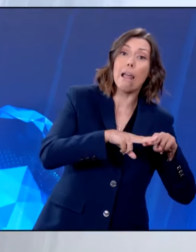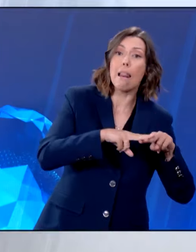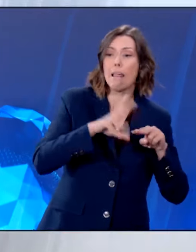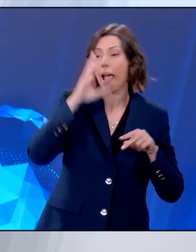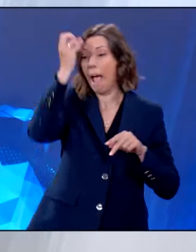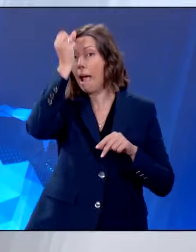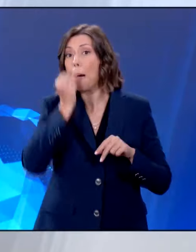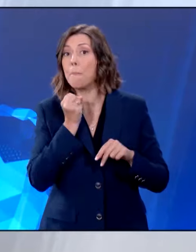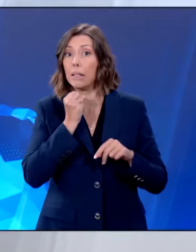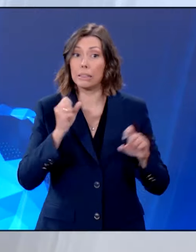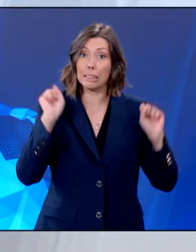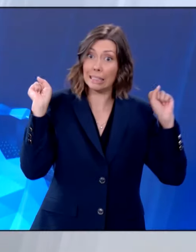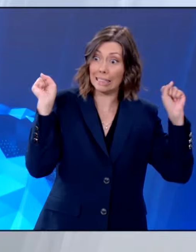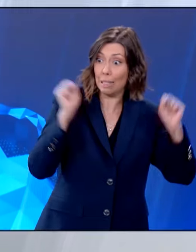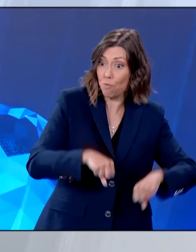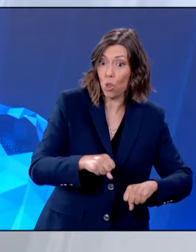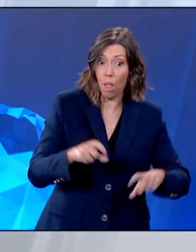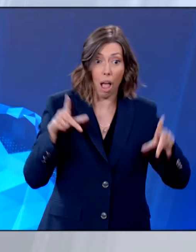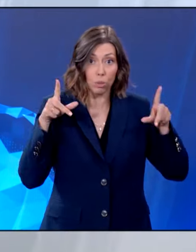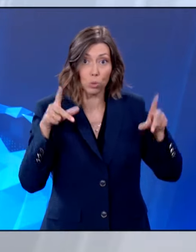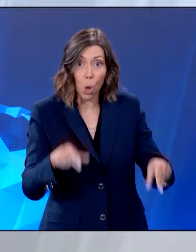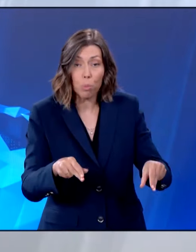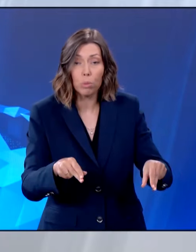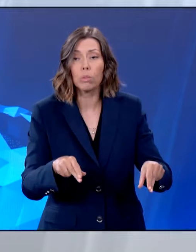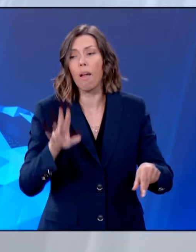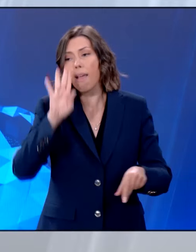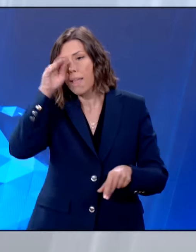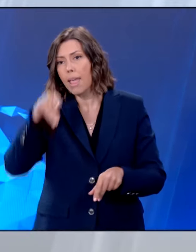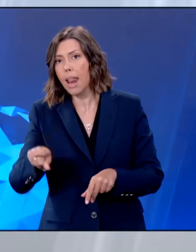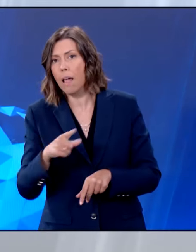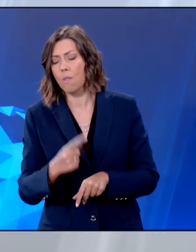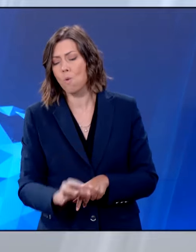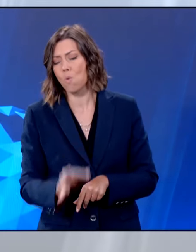οποιοδήποτε σχέδιο της Τεχεράνης για επίθεση στο Ισραήλ.